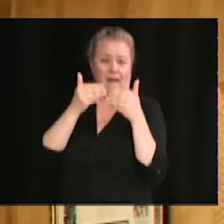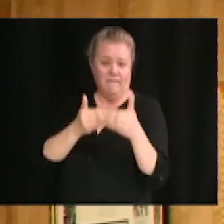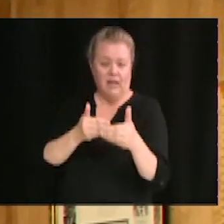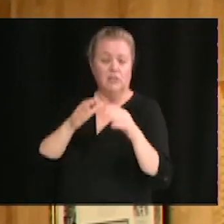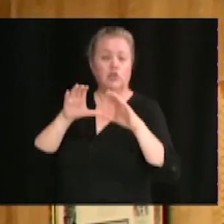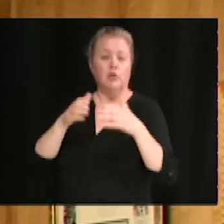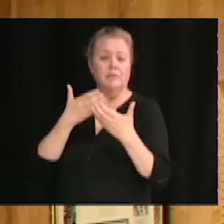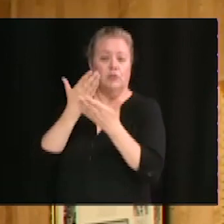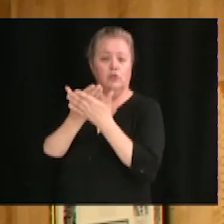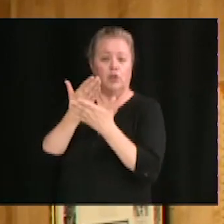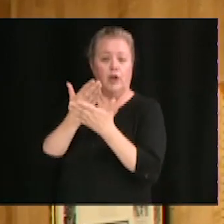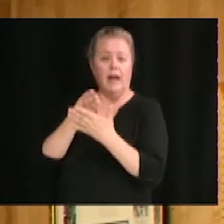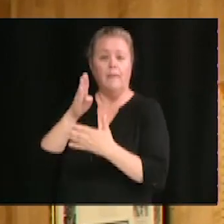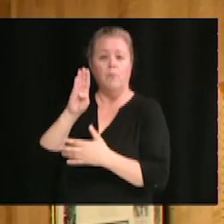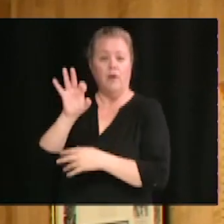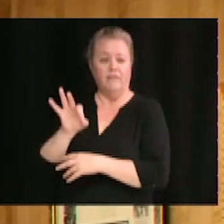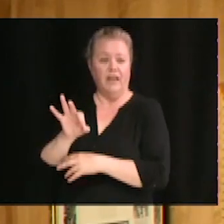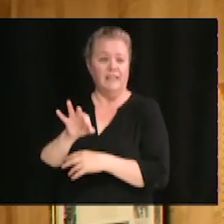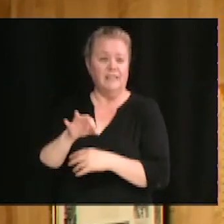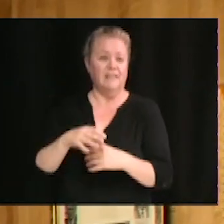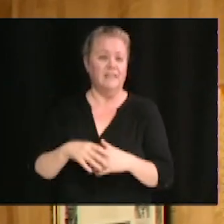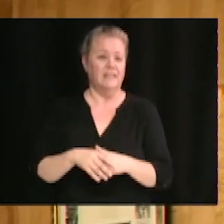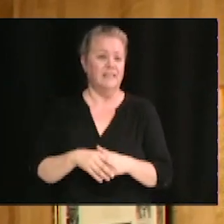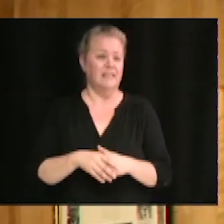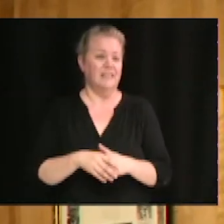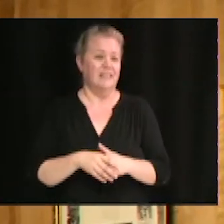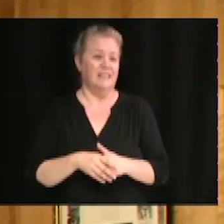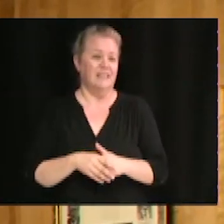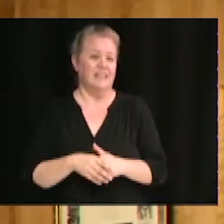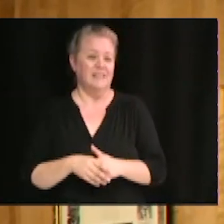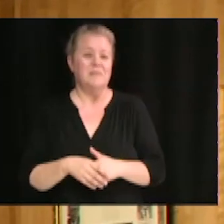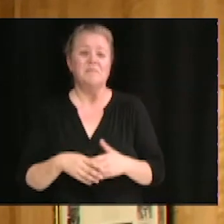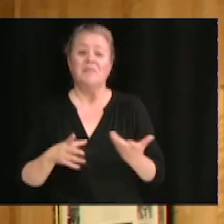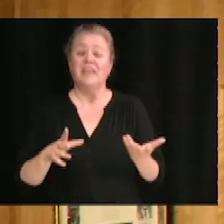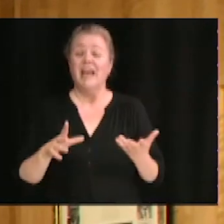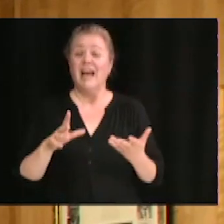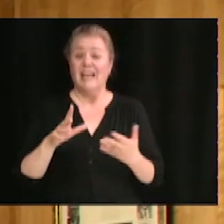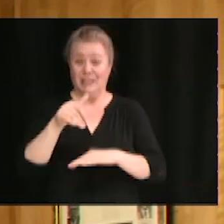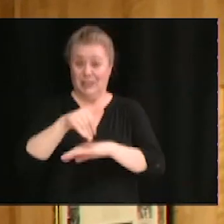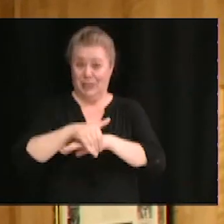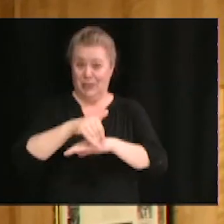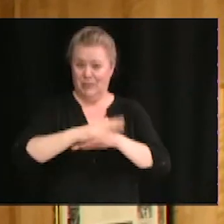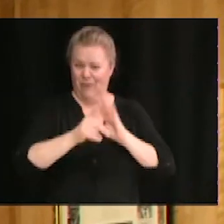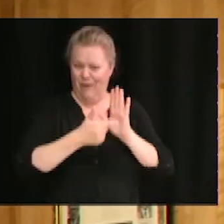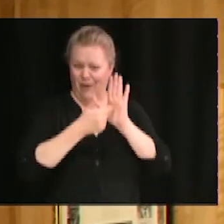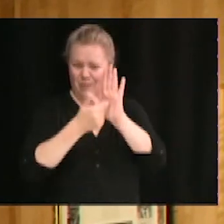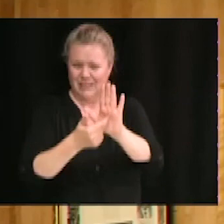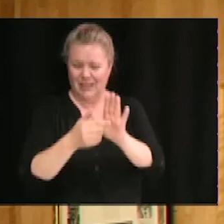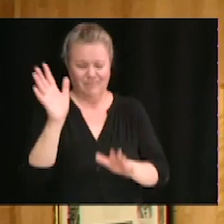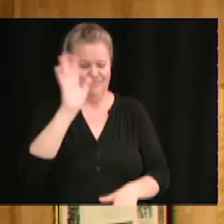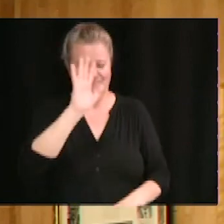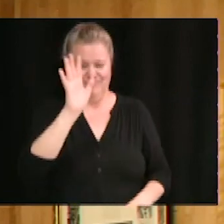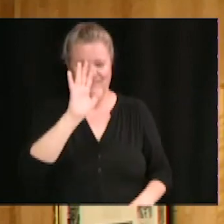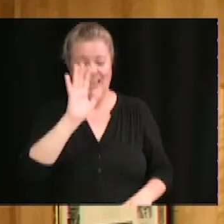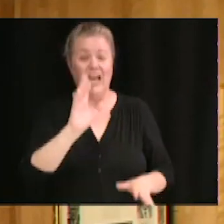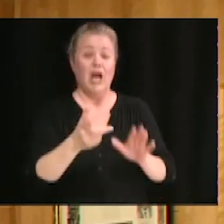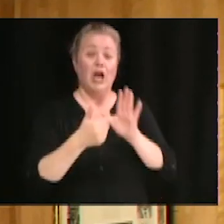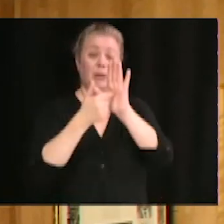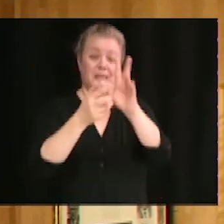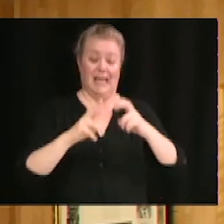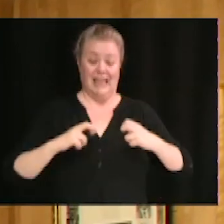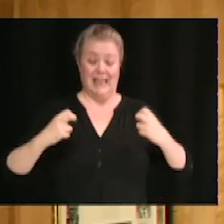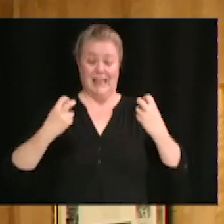représentons la table de